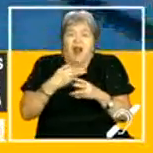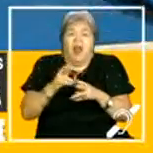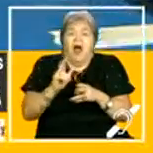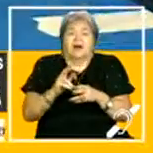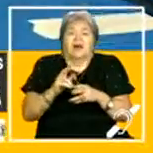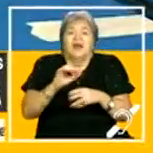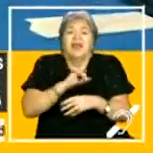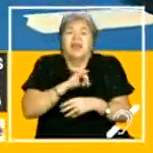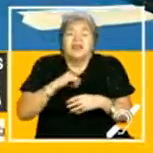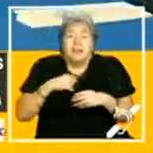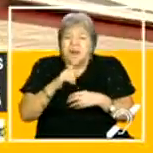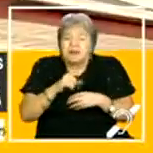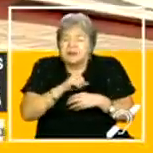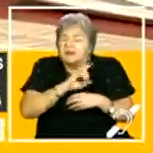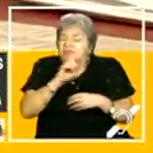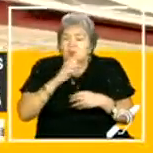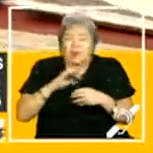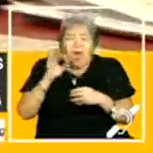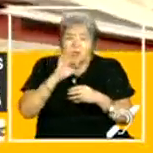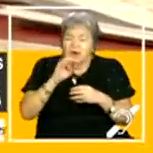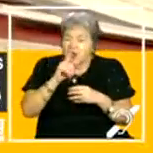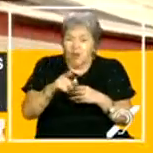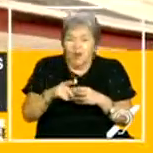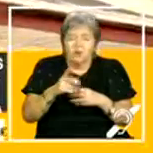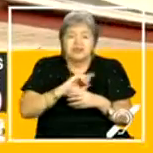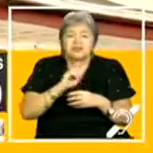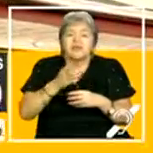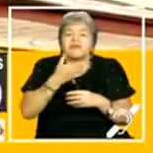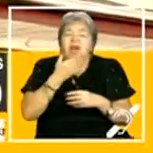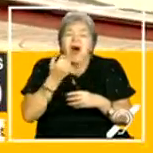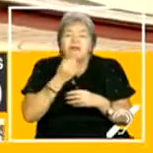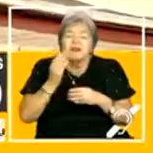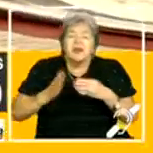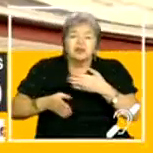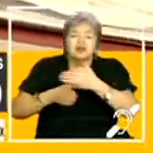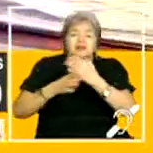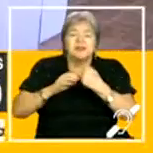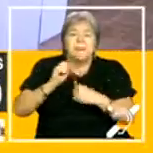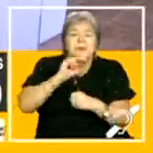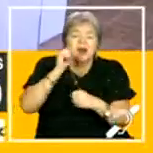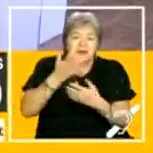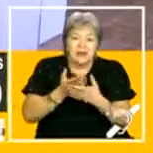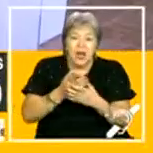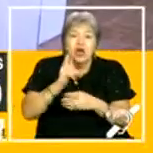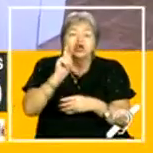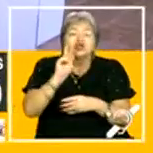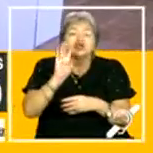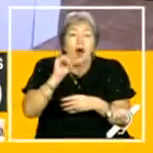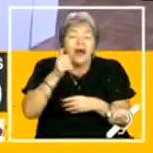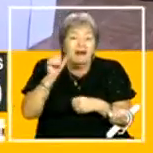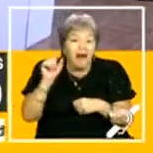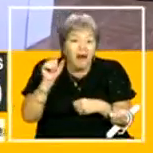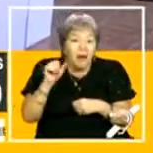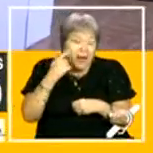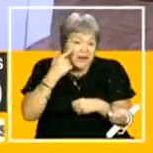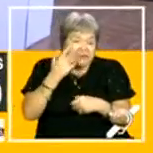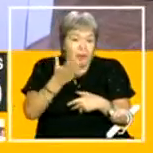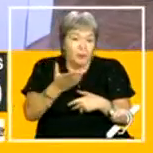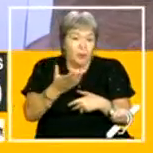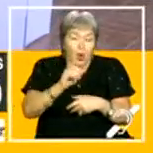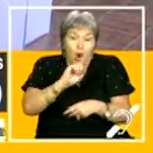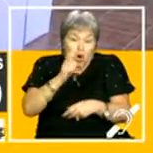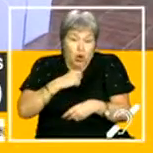care nu vor avea tracțiunea partidelor, mă refer aici clar la domnul Joană, și nu vor putea